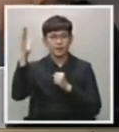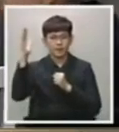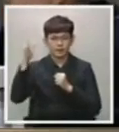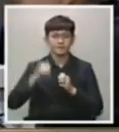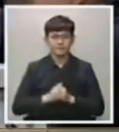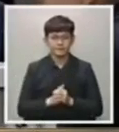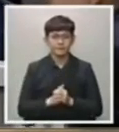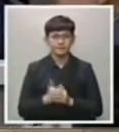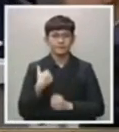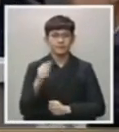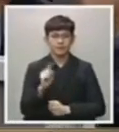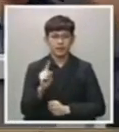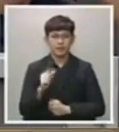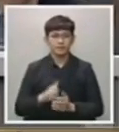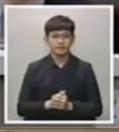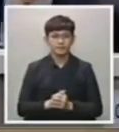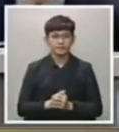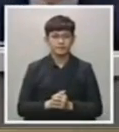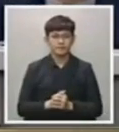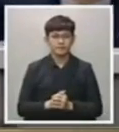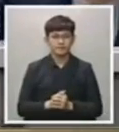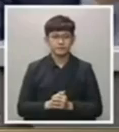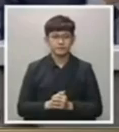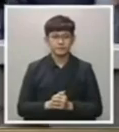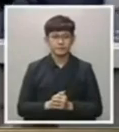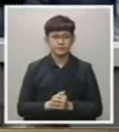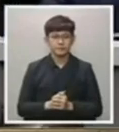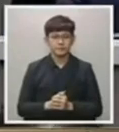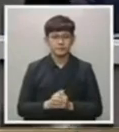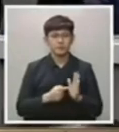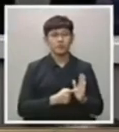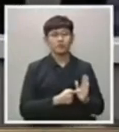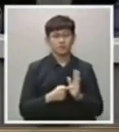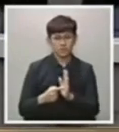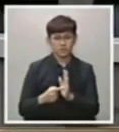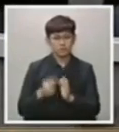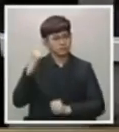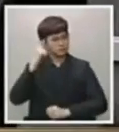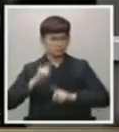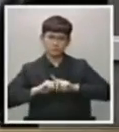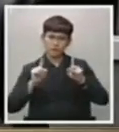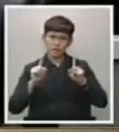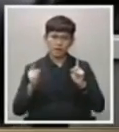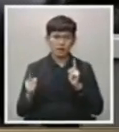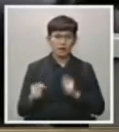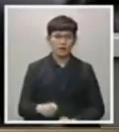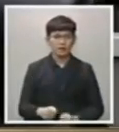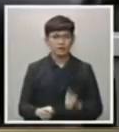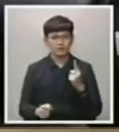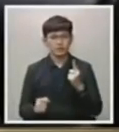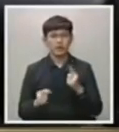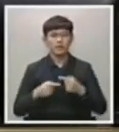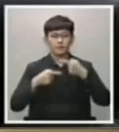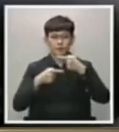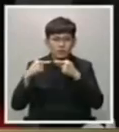ทีในห้องประชุมสภาแล้วค่ะรัฐบาลก็ยังใช้เวทีด้านล่างแถลงข้อมูลเพิ่มเติมการชี้แจงการอภิปรายของฝ่ายค้านนะคะโด